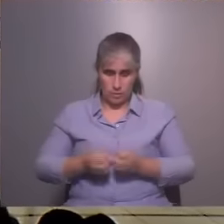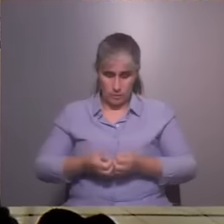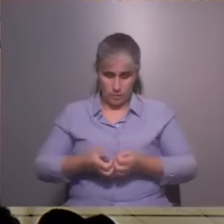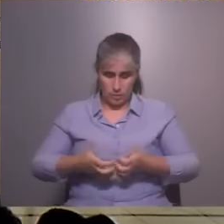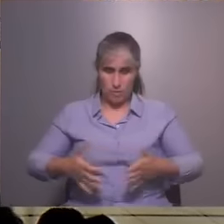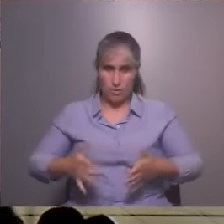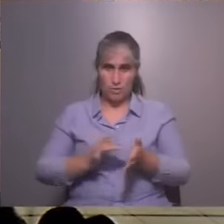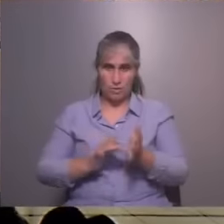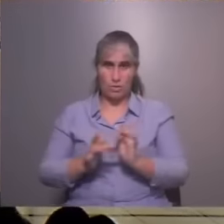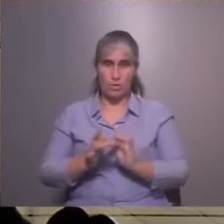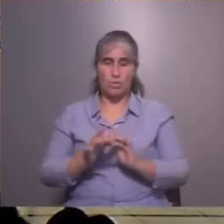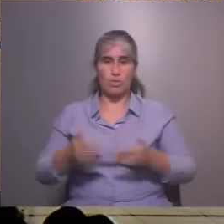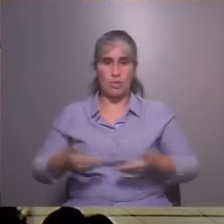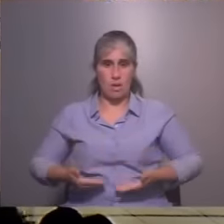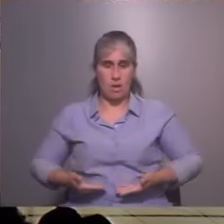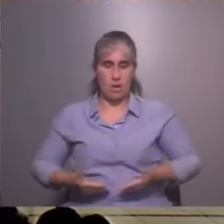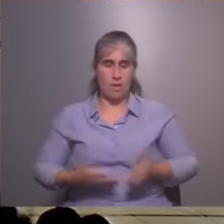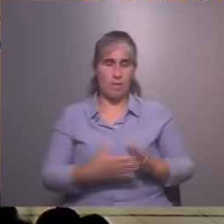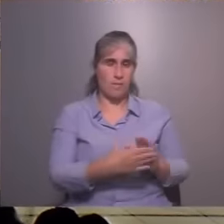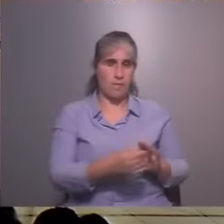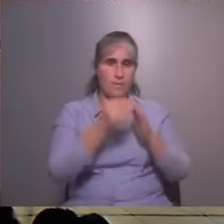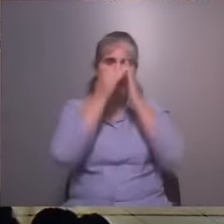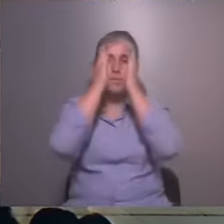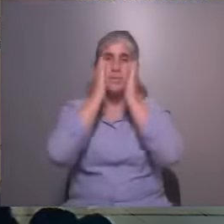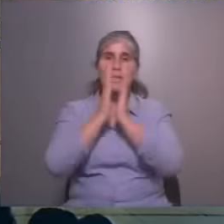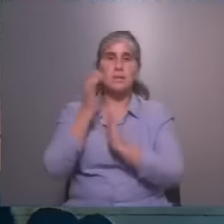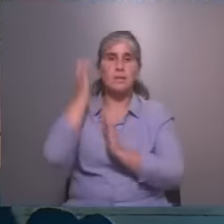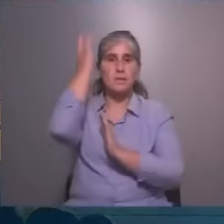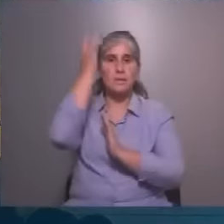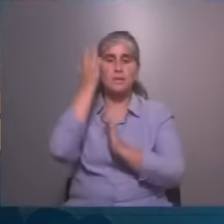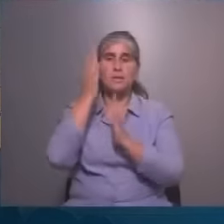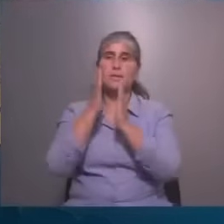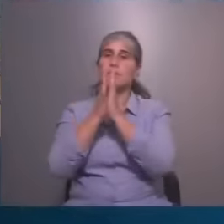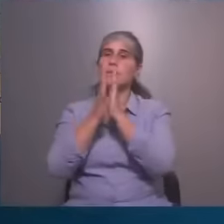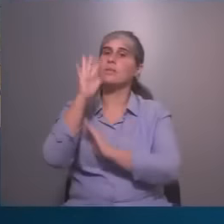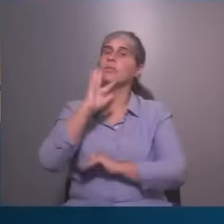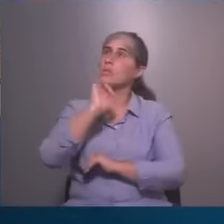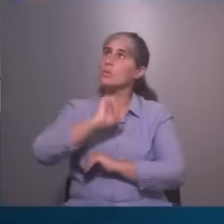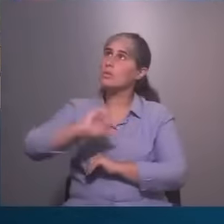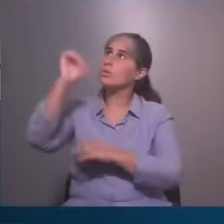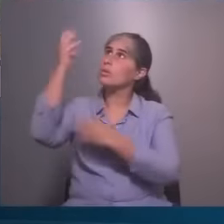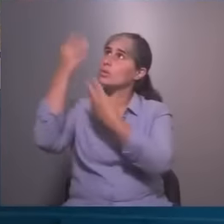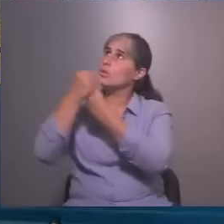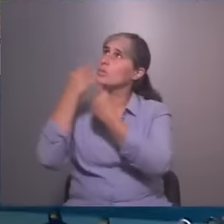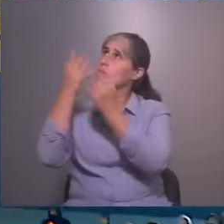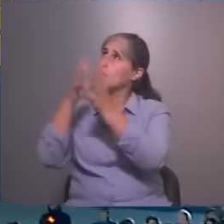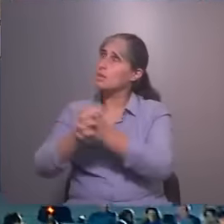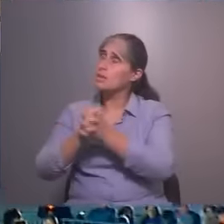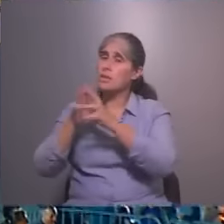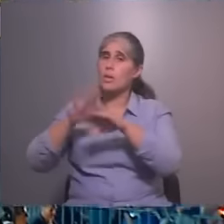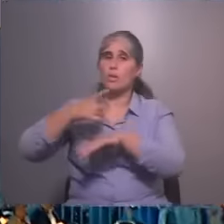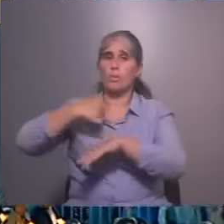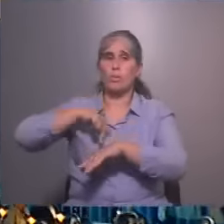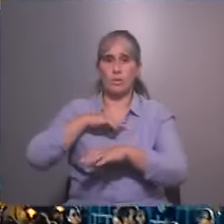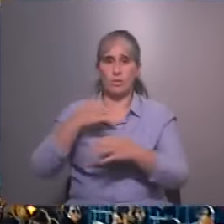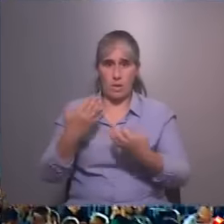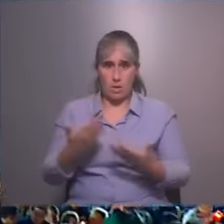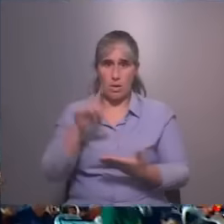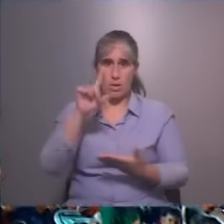Tobą, błogosławionaś Ty między niewiastami i błogosławiony owoc żywota Twojego,